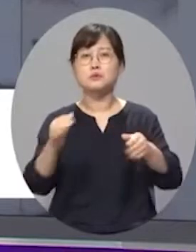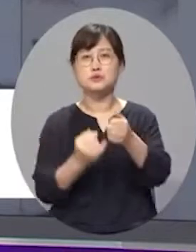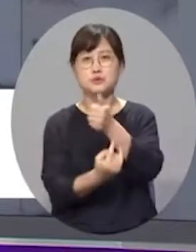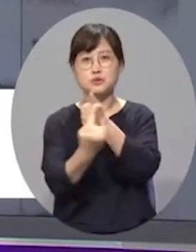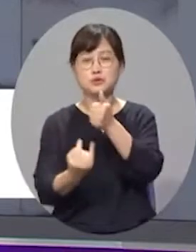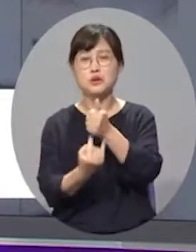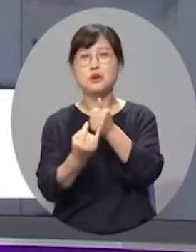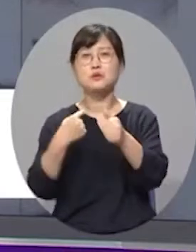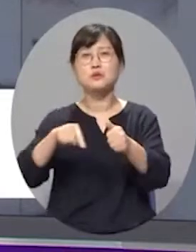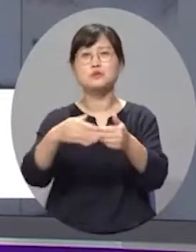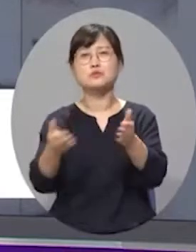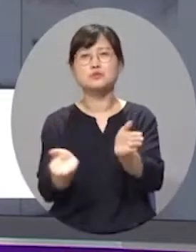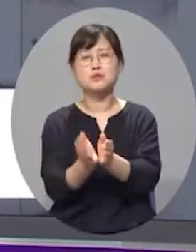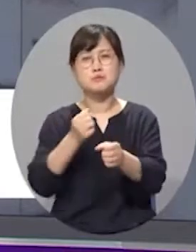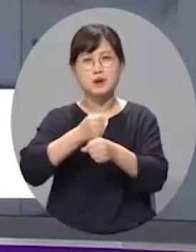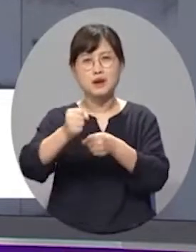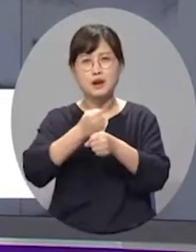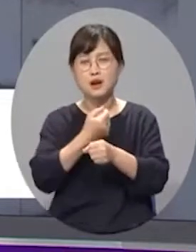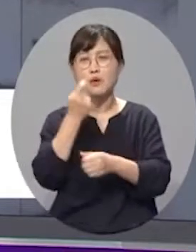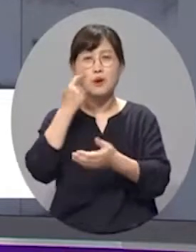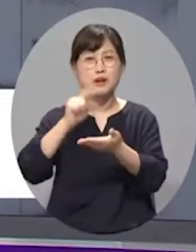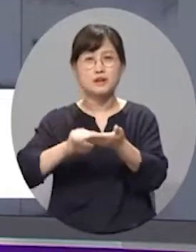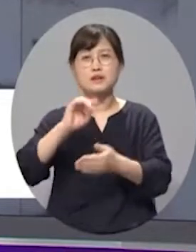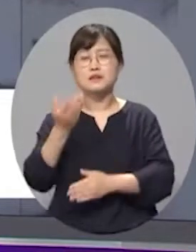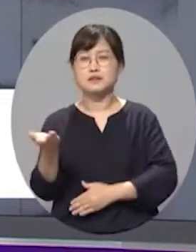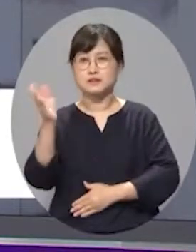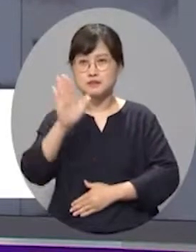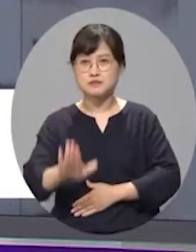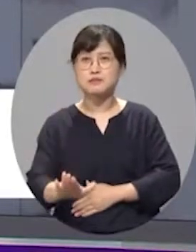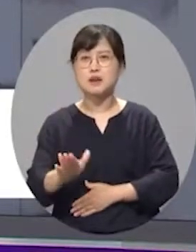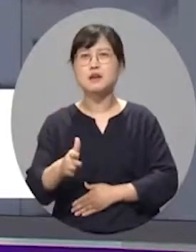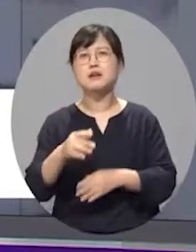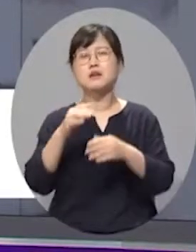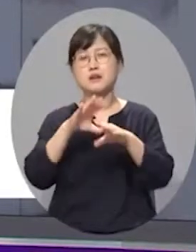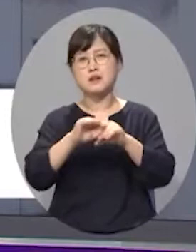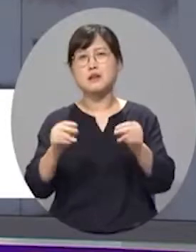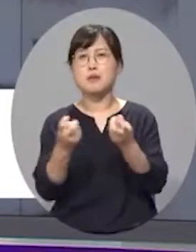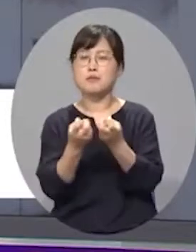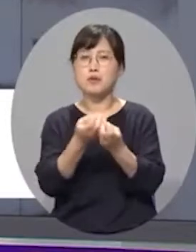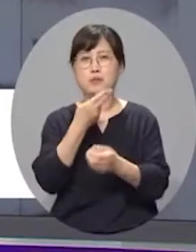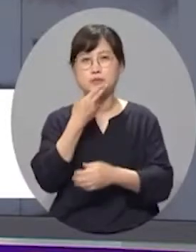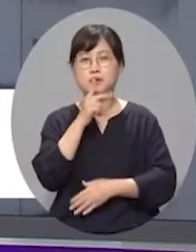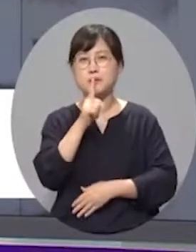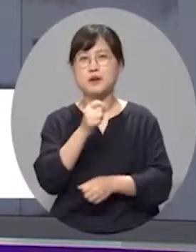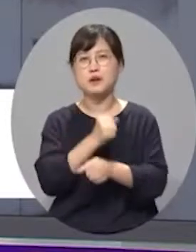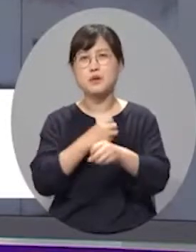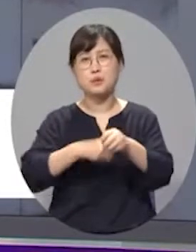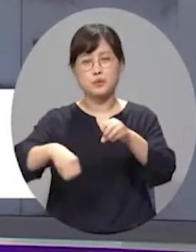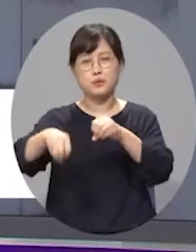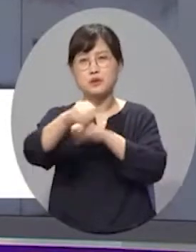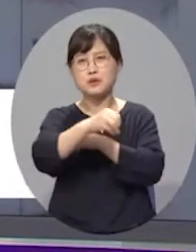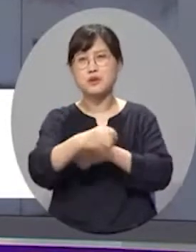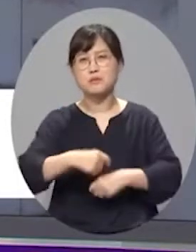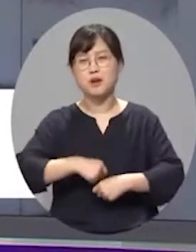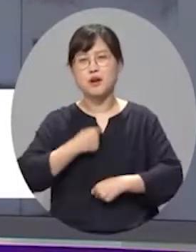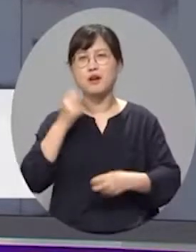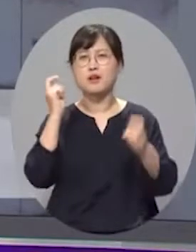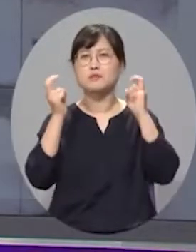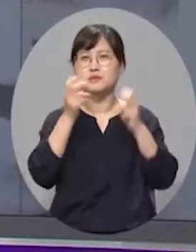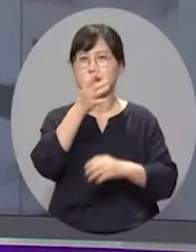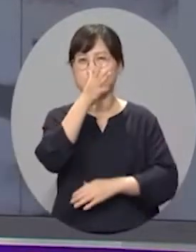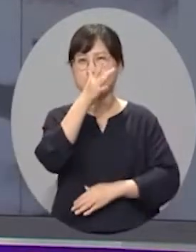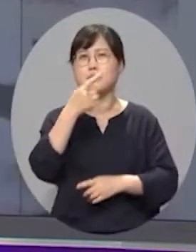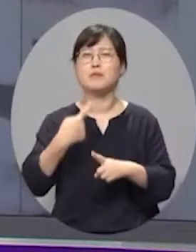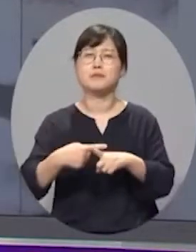교육당국은 담합을 적발하고도 뚜렷한 제재 수단이 없다고 밝혀 오히려 담합하지 않은 업체들이 바보가 된 형편입니다.